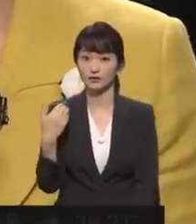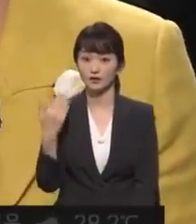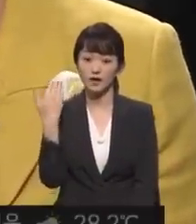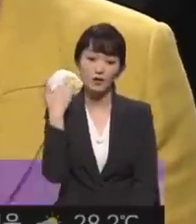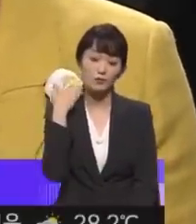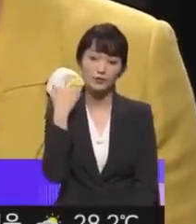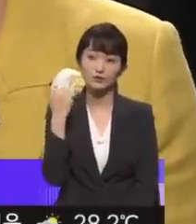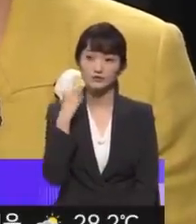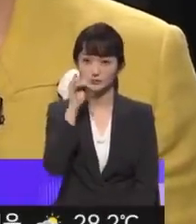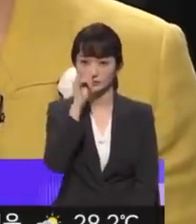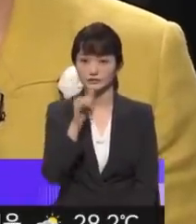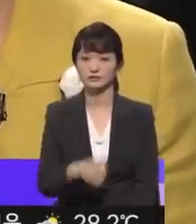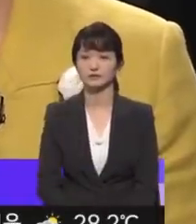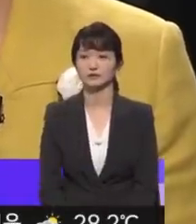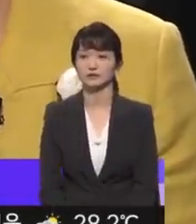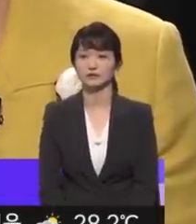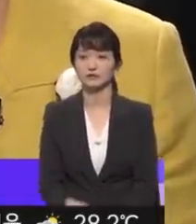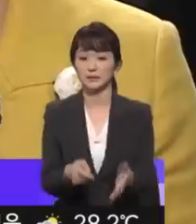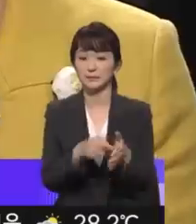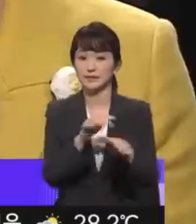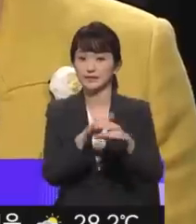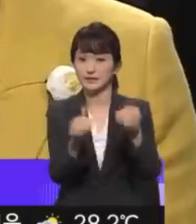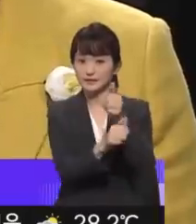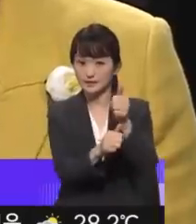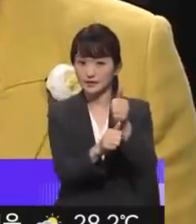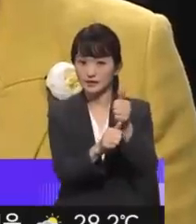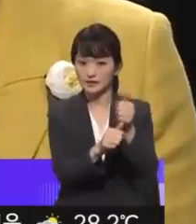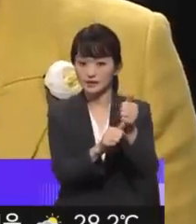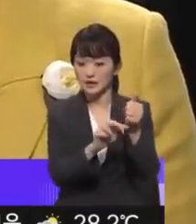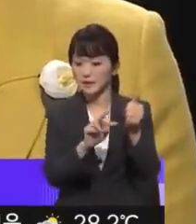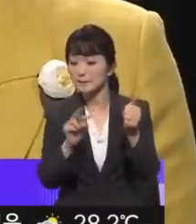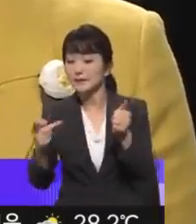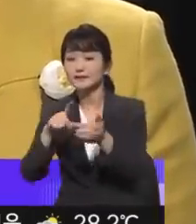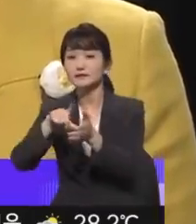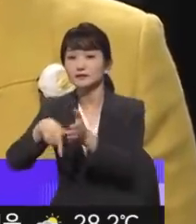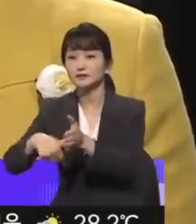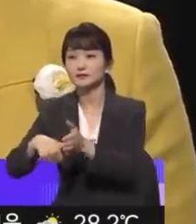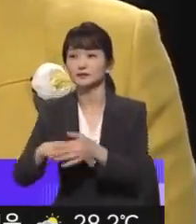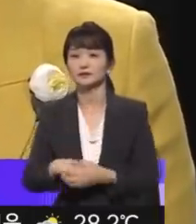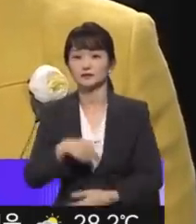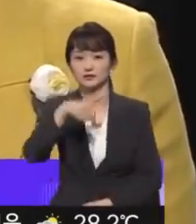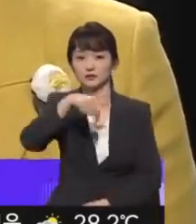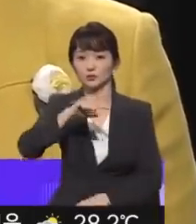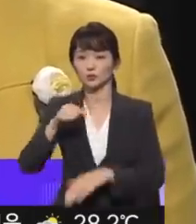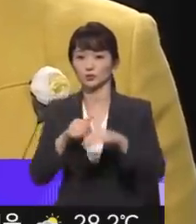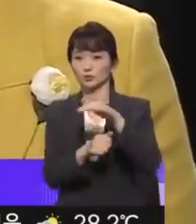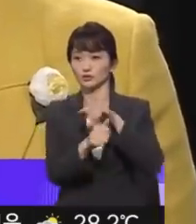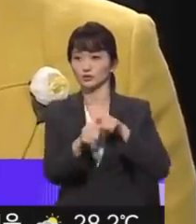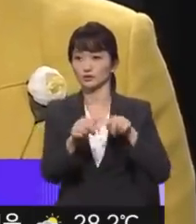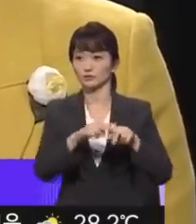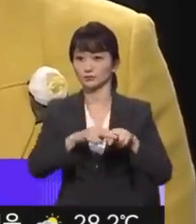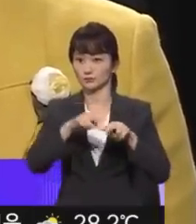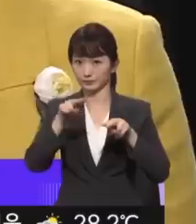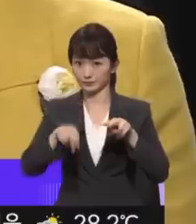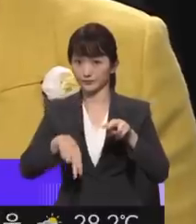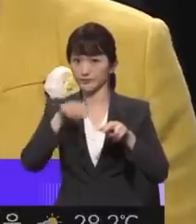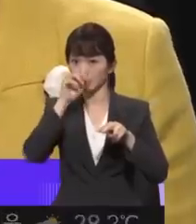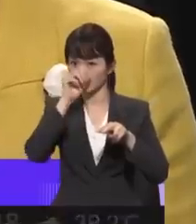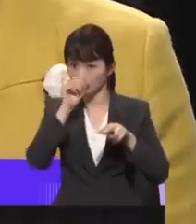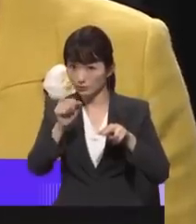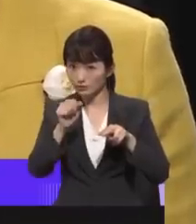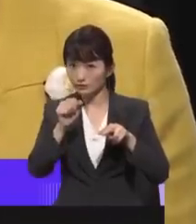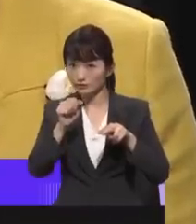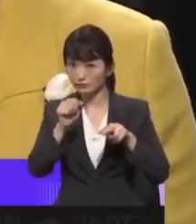지난번에 비대위 체제로 이렇게 전환 하는 그 시점에서 어 권 원내대표도 물러나는 게 좋겠다 이런 얘기가